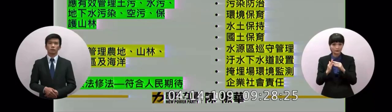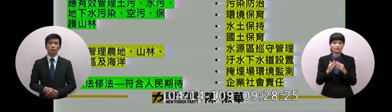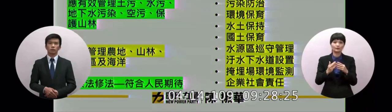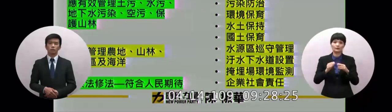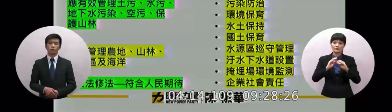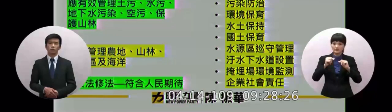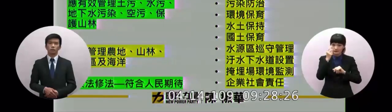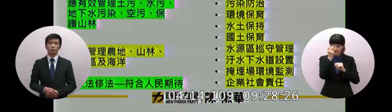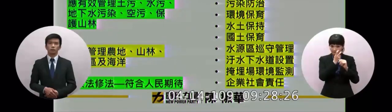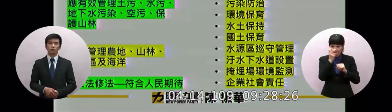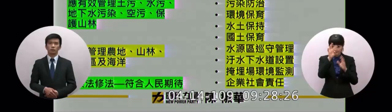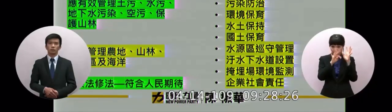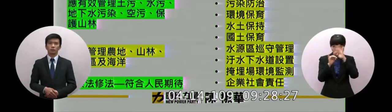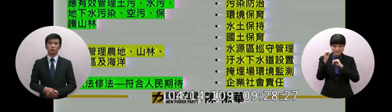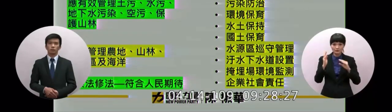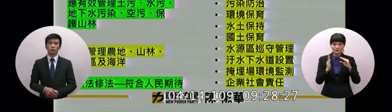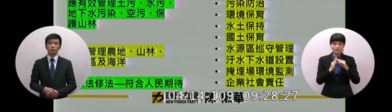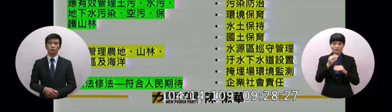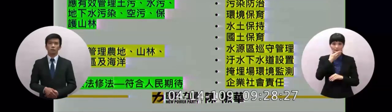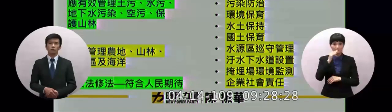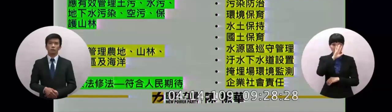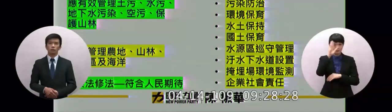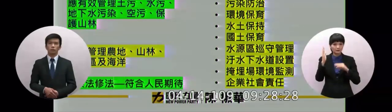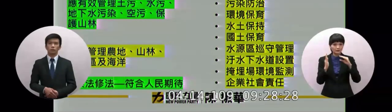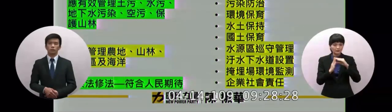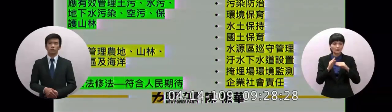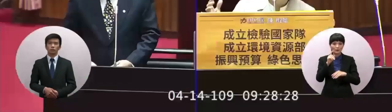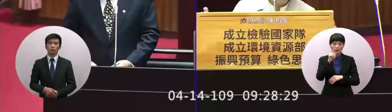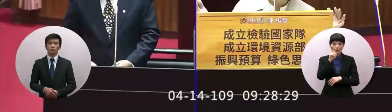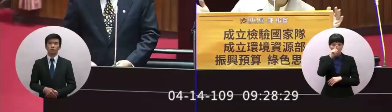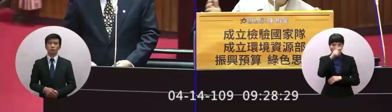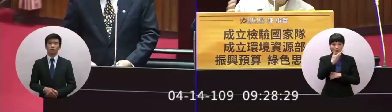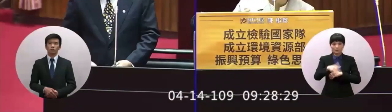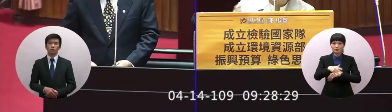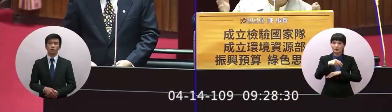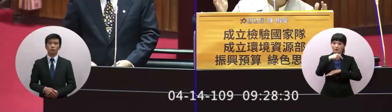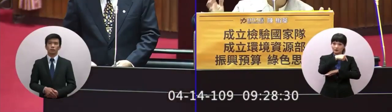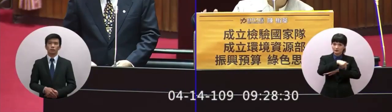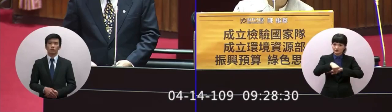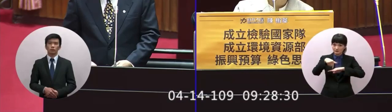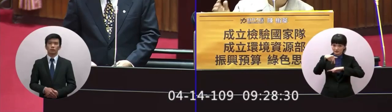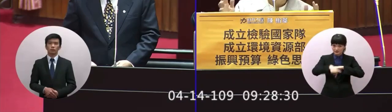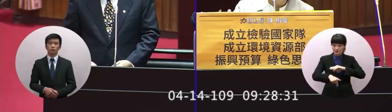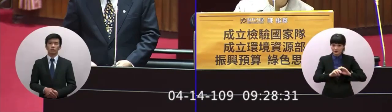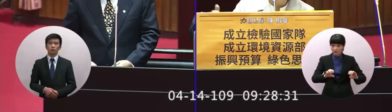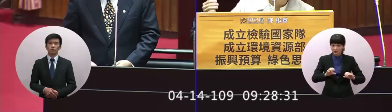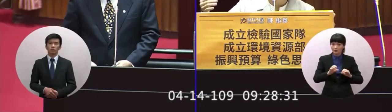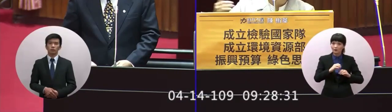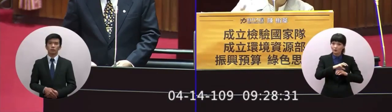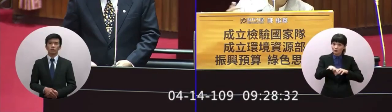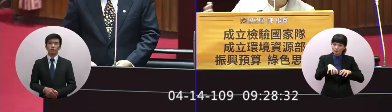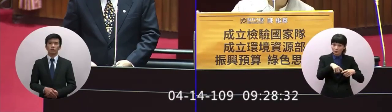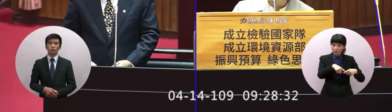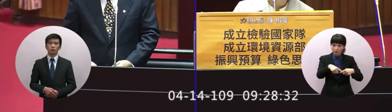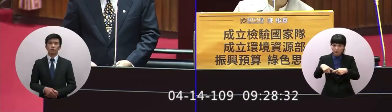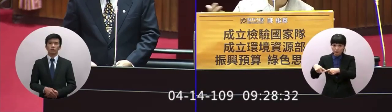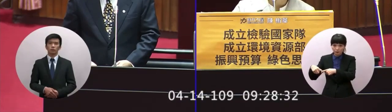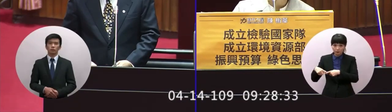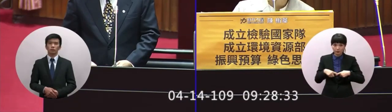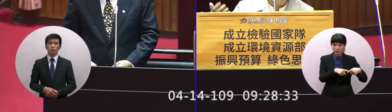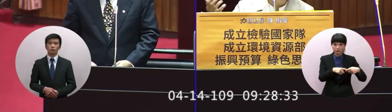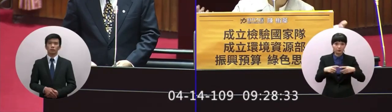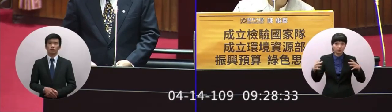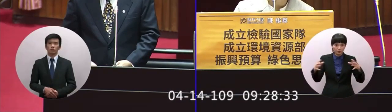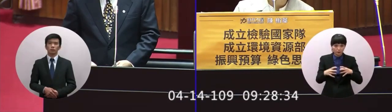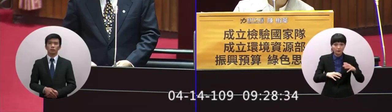位、国家公园相关的单位，我们把它整合起来，那预算有效的编列，人力有效的